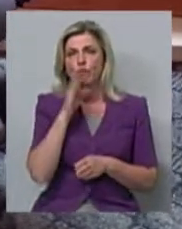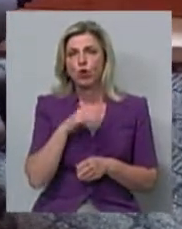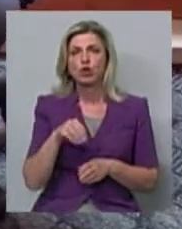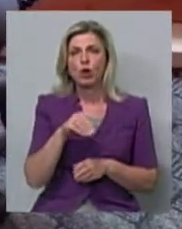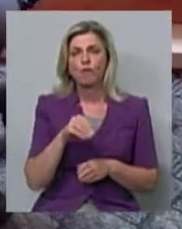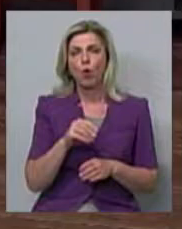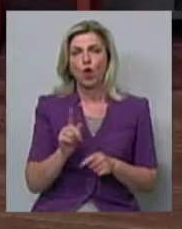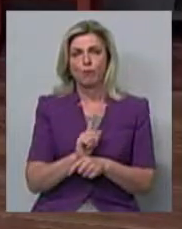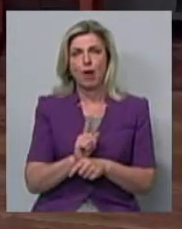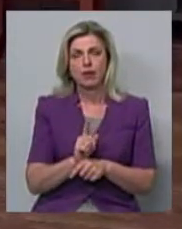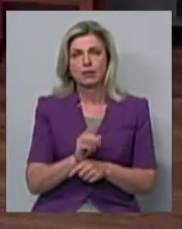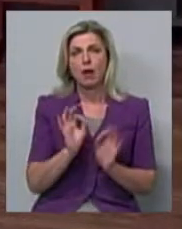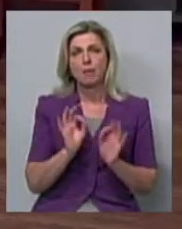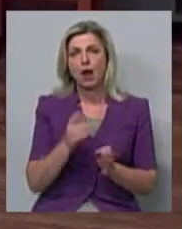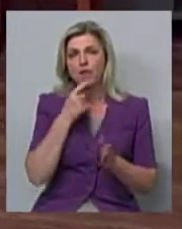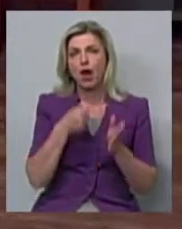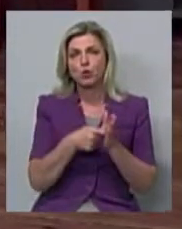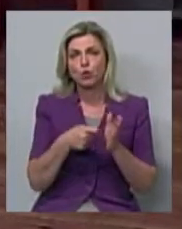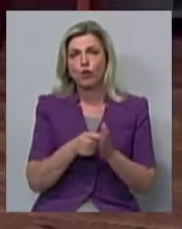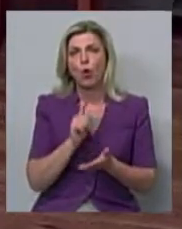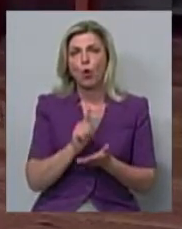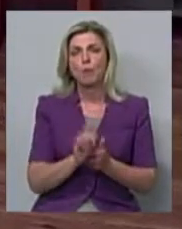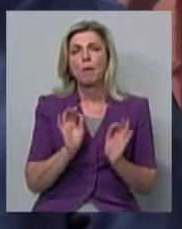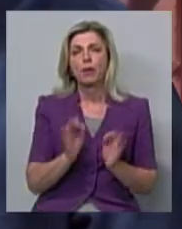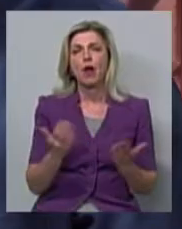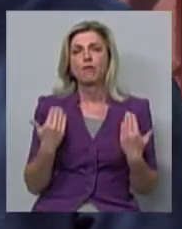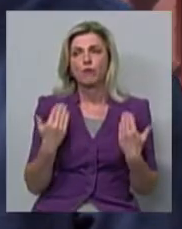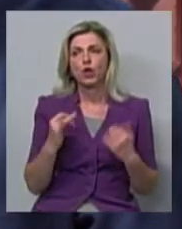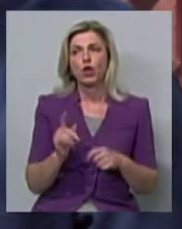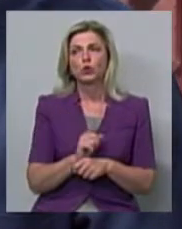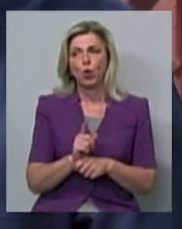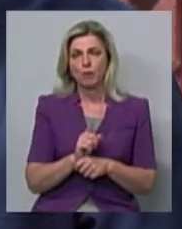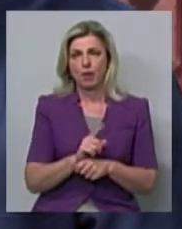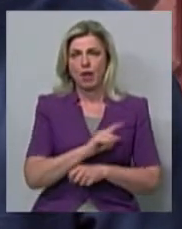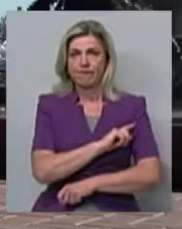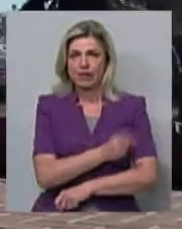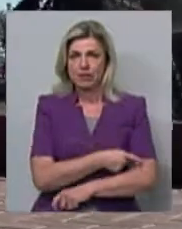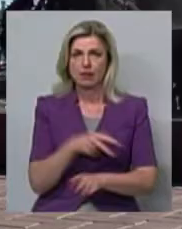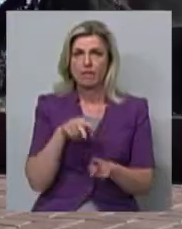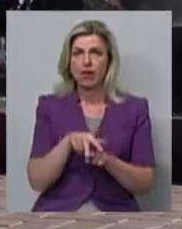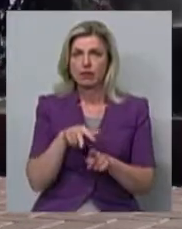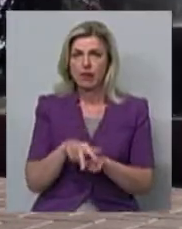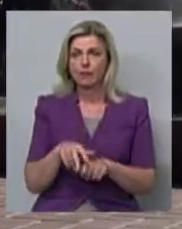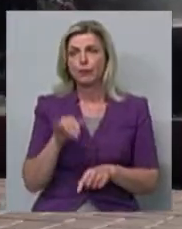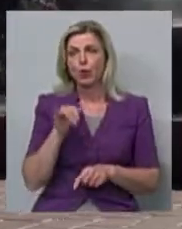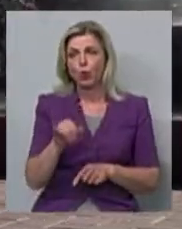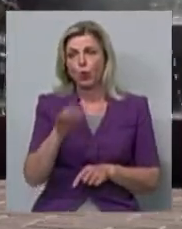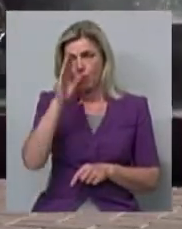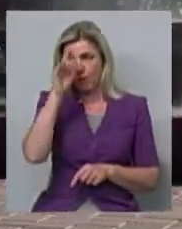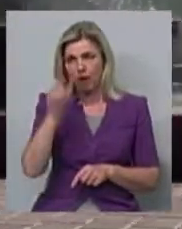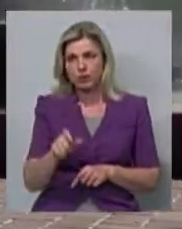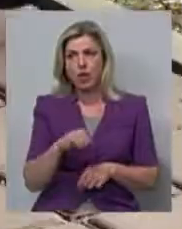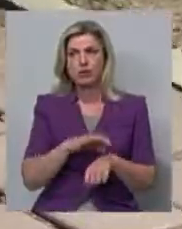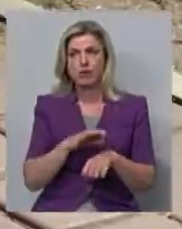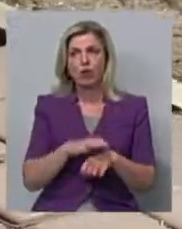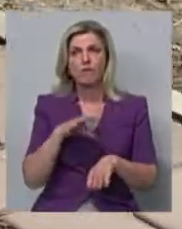це правильне харчування, обов'язково правильний відпочинок та нормовані фізичні навантаження. У Артема Трубецького захворювання виявили